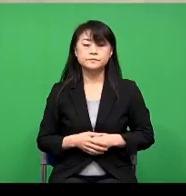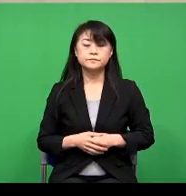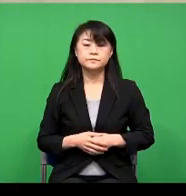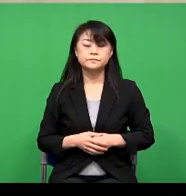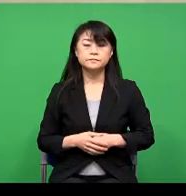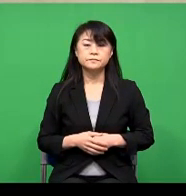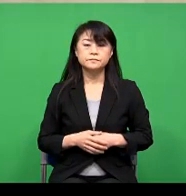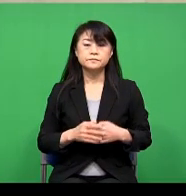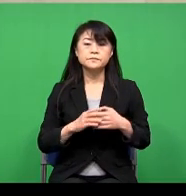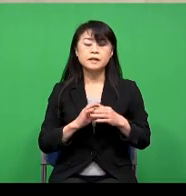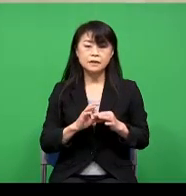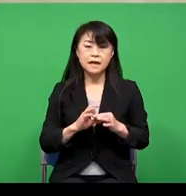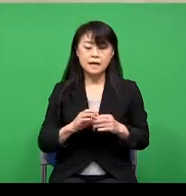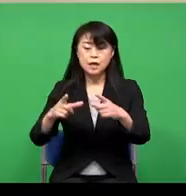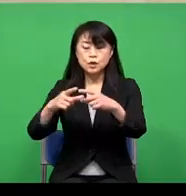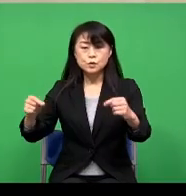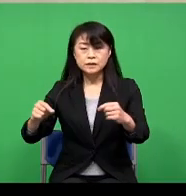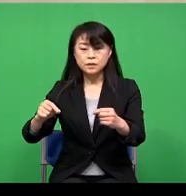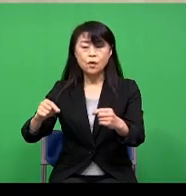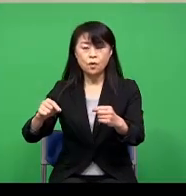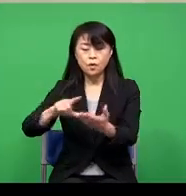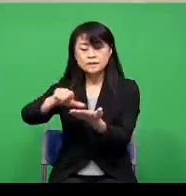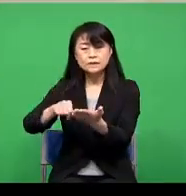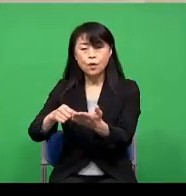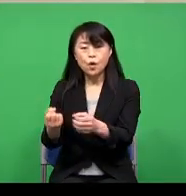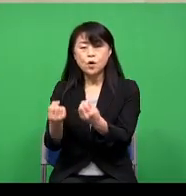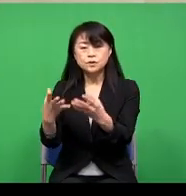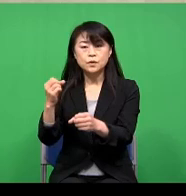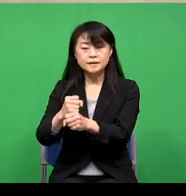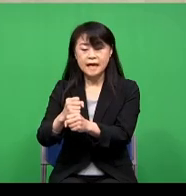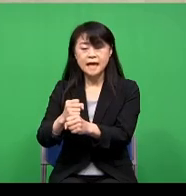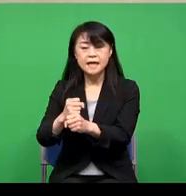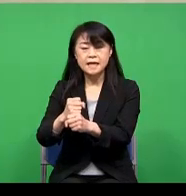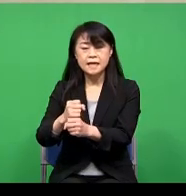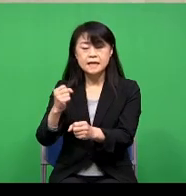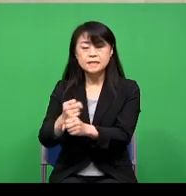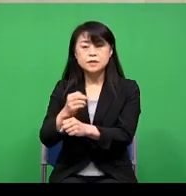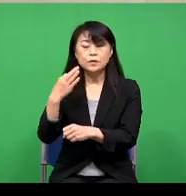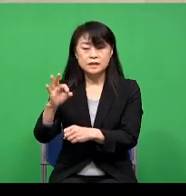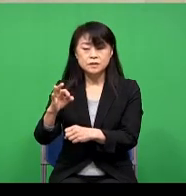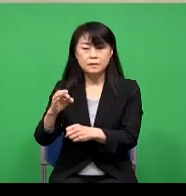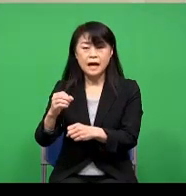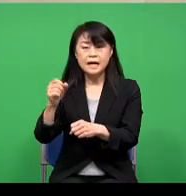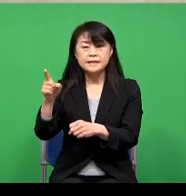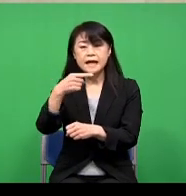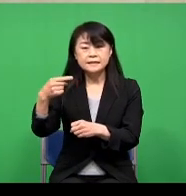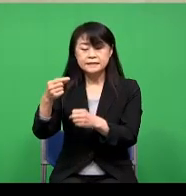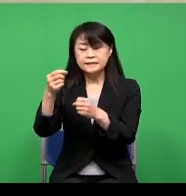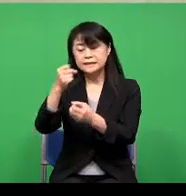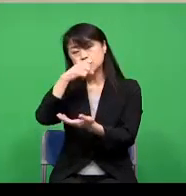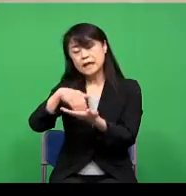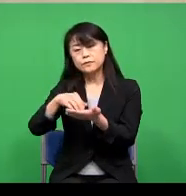願いをして2兆円増やして3兆円してもらいました。で今回それを最大限に使ってあ